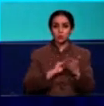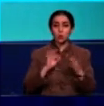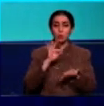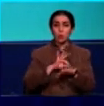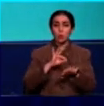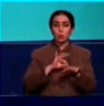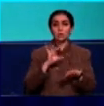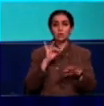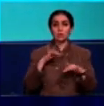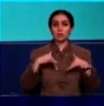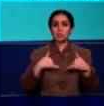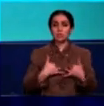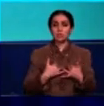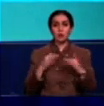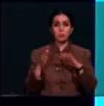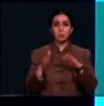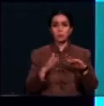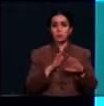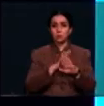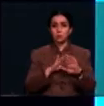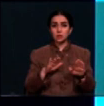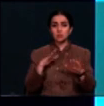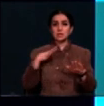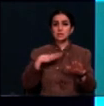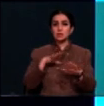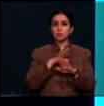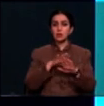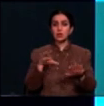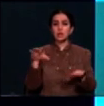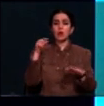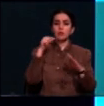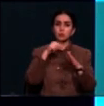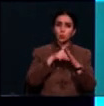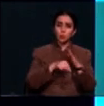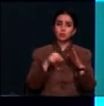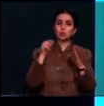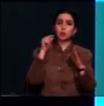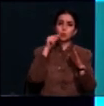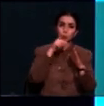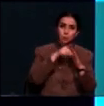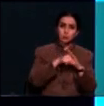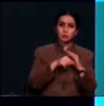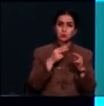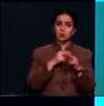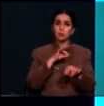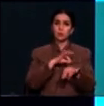по родине не проходит, не претерпливаются, а все глубже и